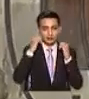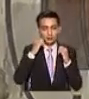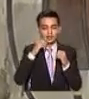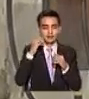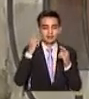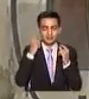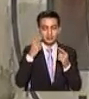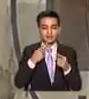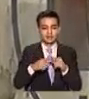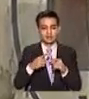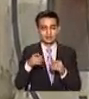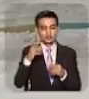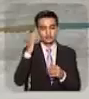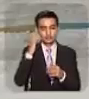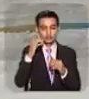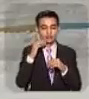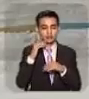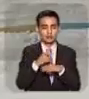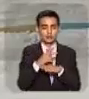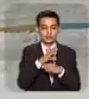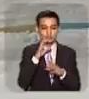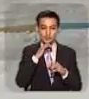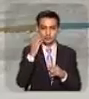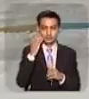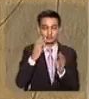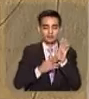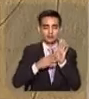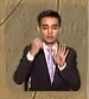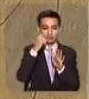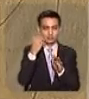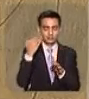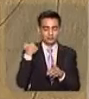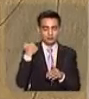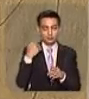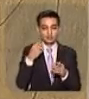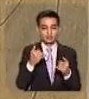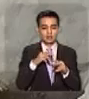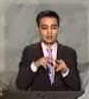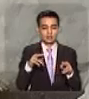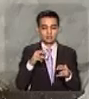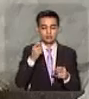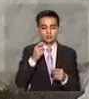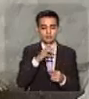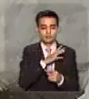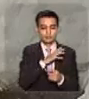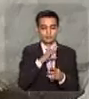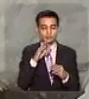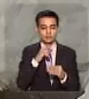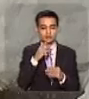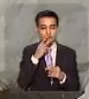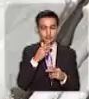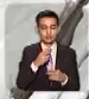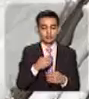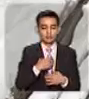раздевали в темных переулках. Жильцы домов, где все и произошло, признаются, что опасаются за свою безопасность. Больше всего их